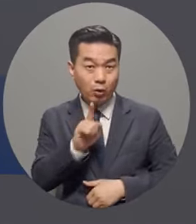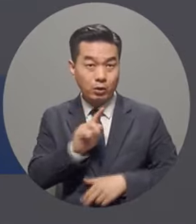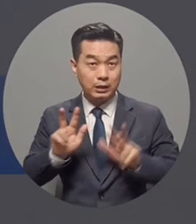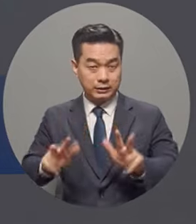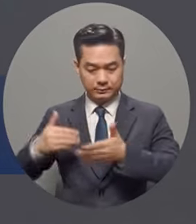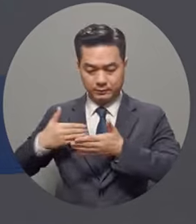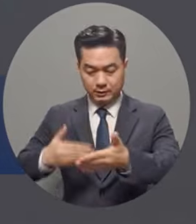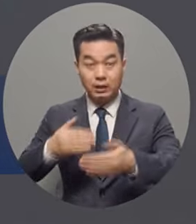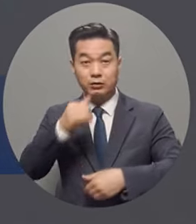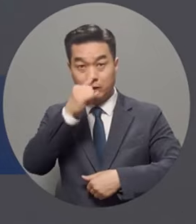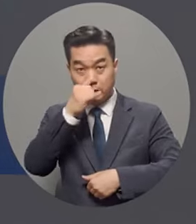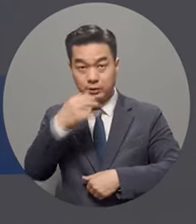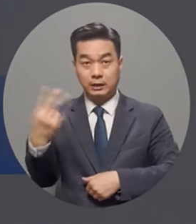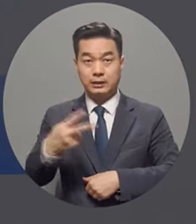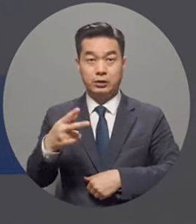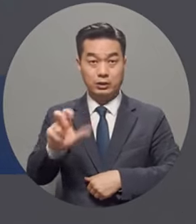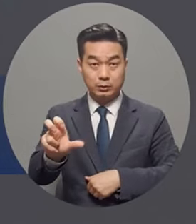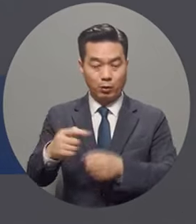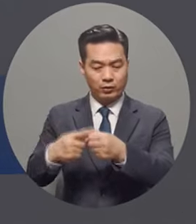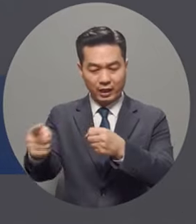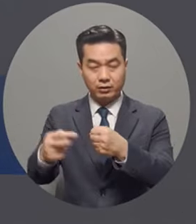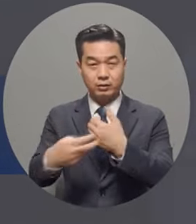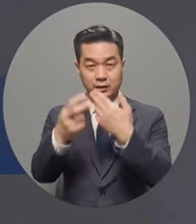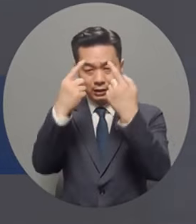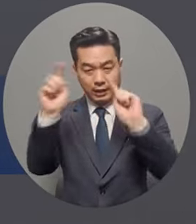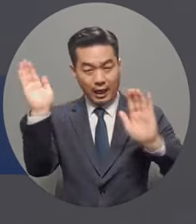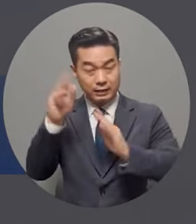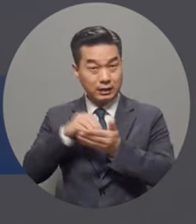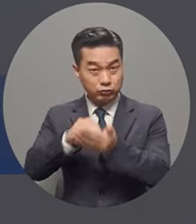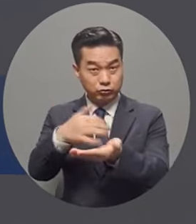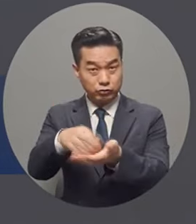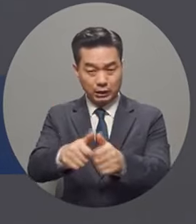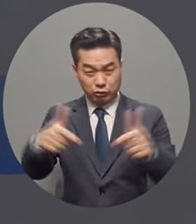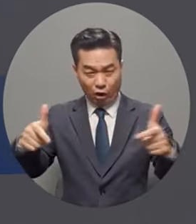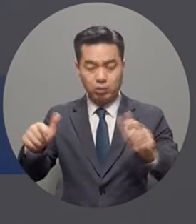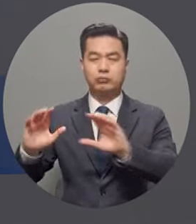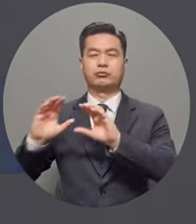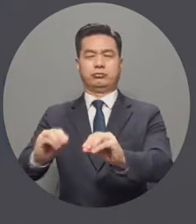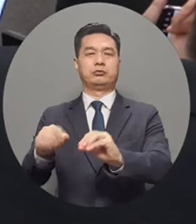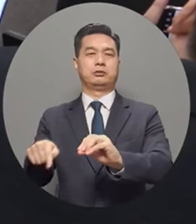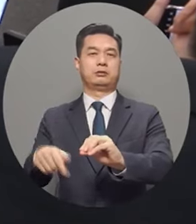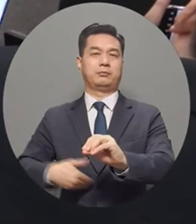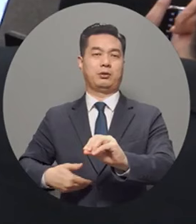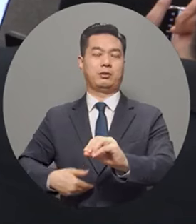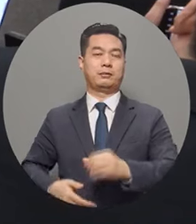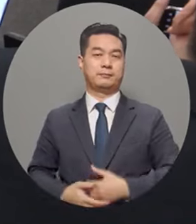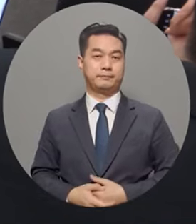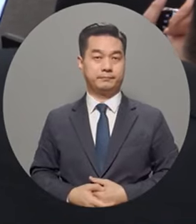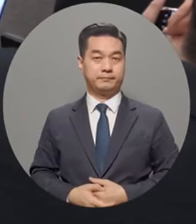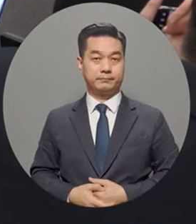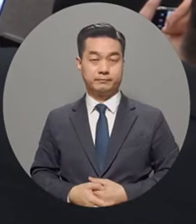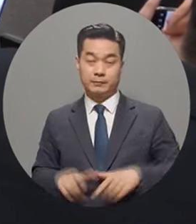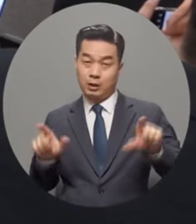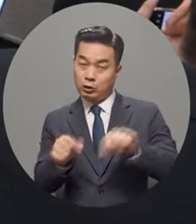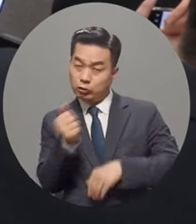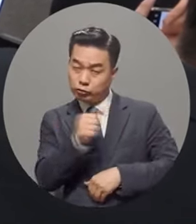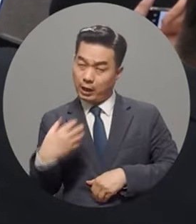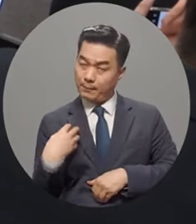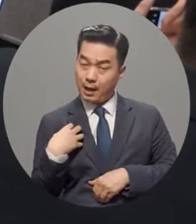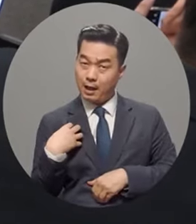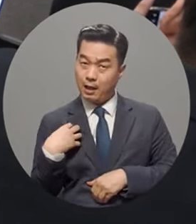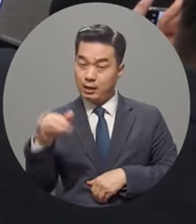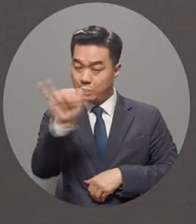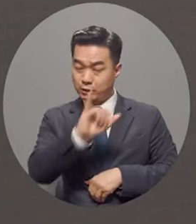진행되고 있는 2025년 의료정원 배정을 중지하는 것입니다. 중재자 역할을 자처했던